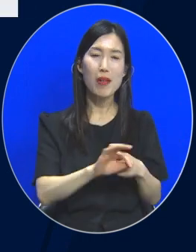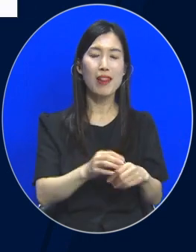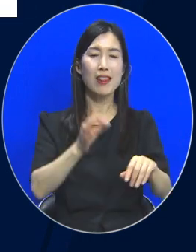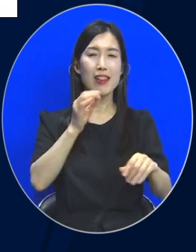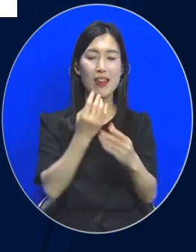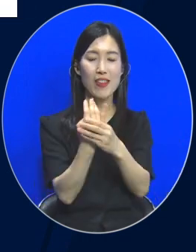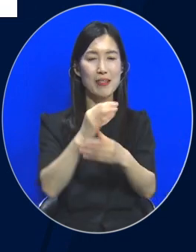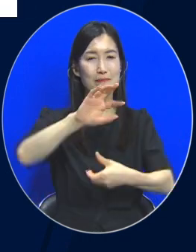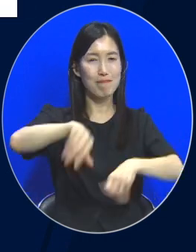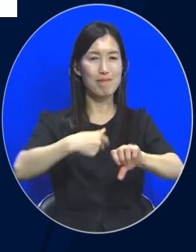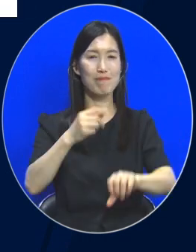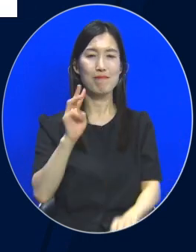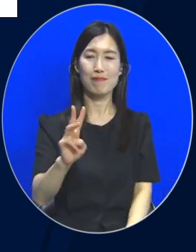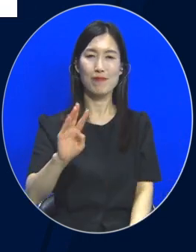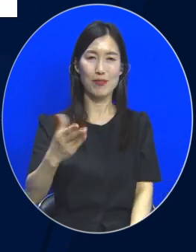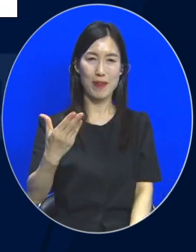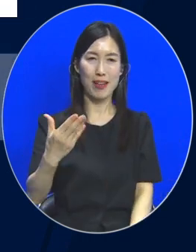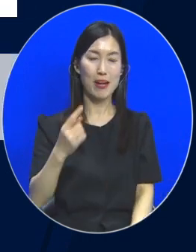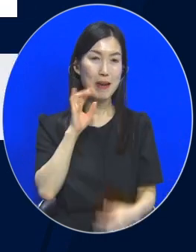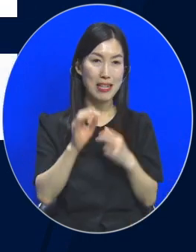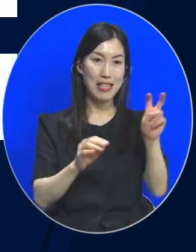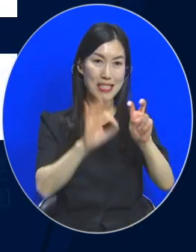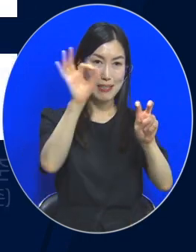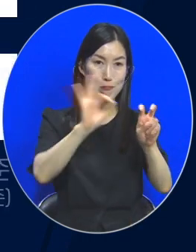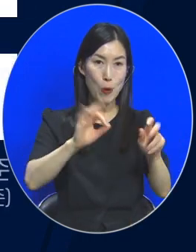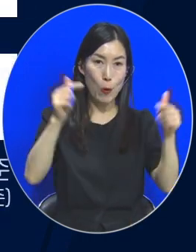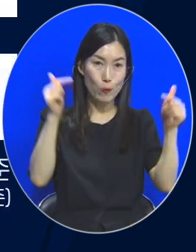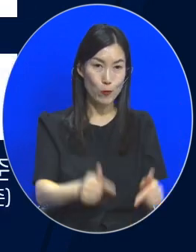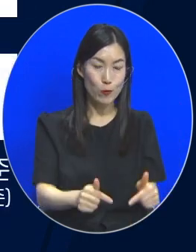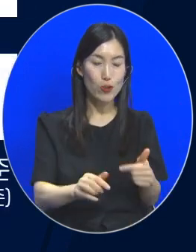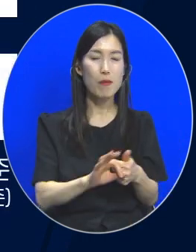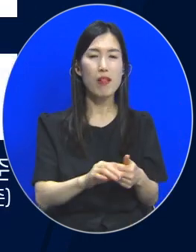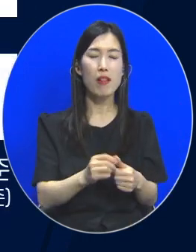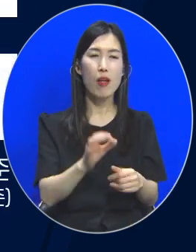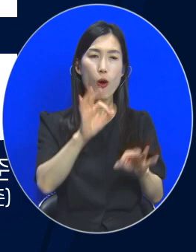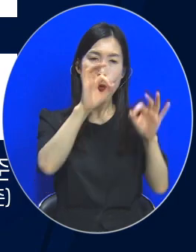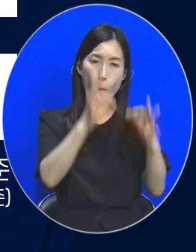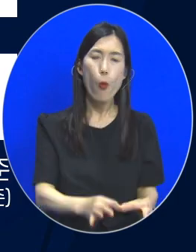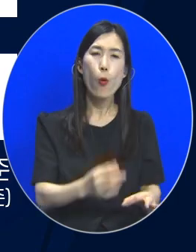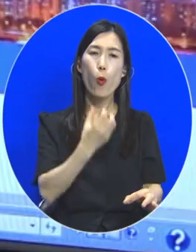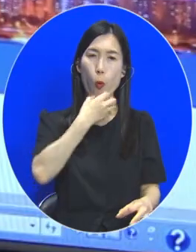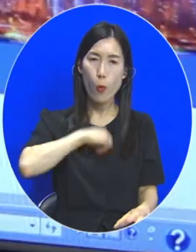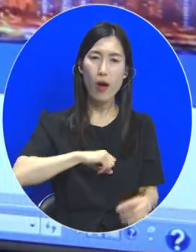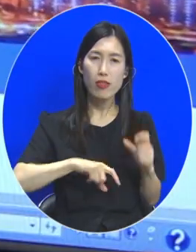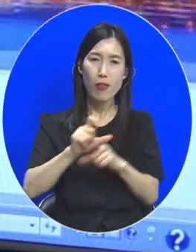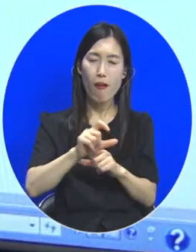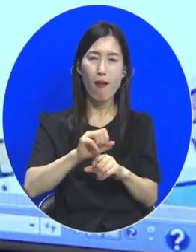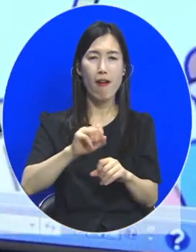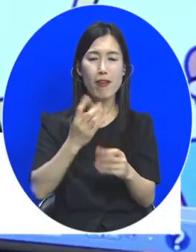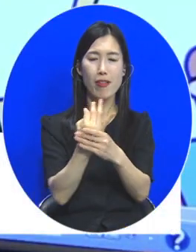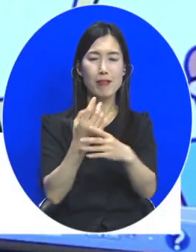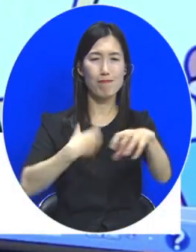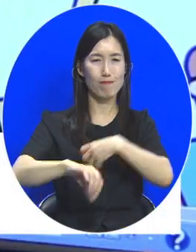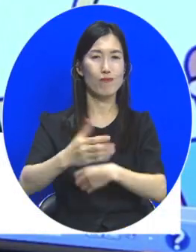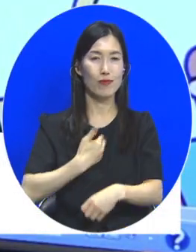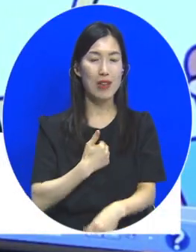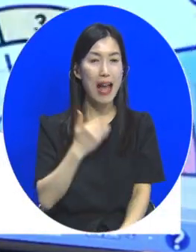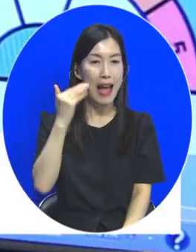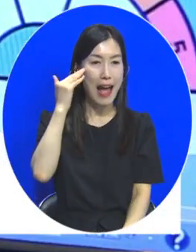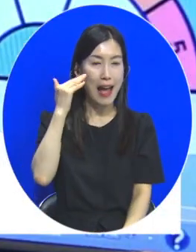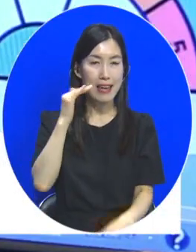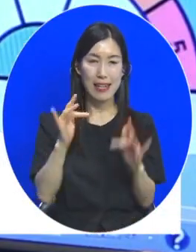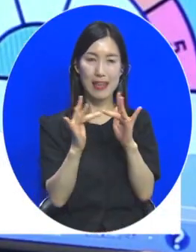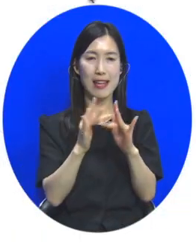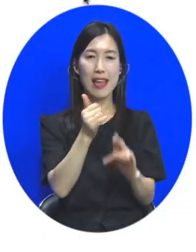20% 줄이면 9770원을 요금 절감액과 별개로 돌려받을 수 있습니다 인터넷 검색창에 한전